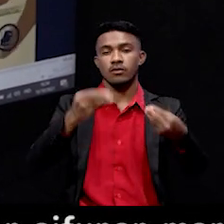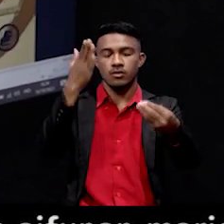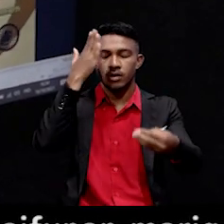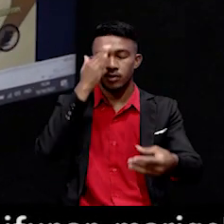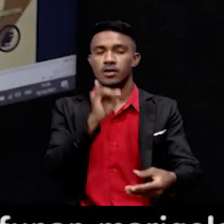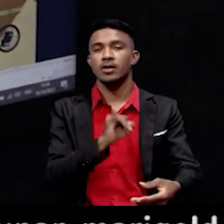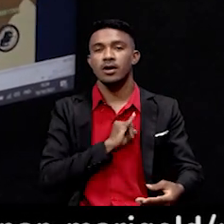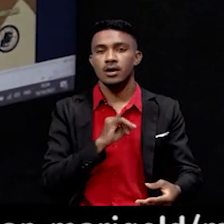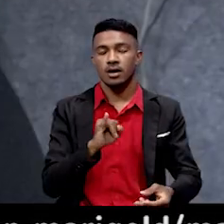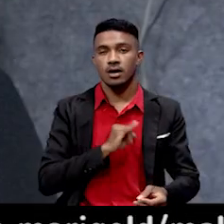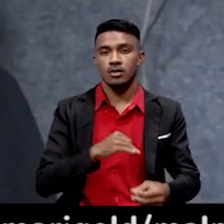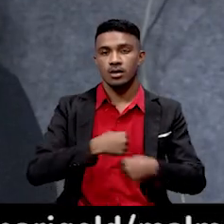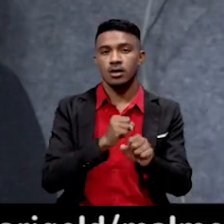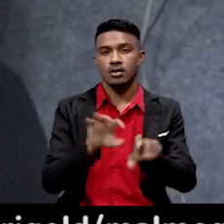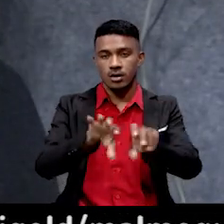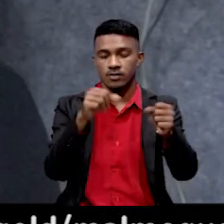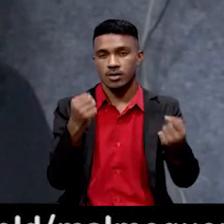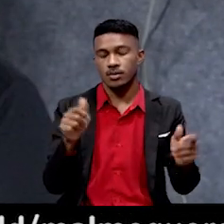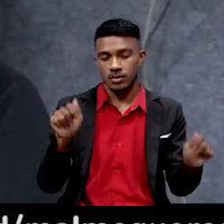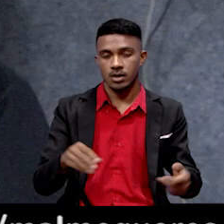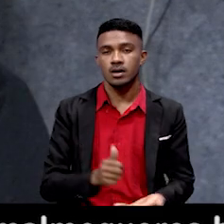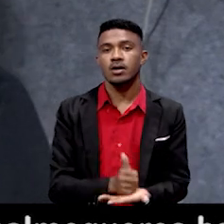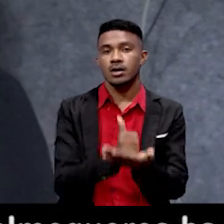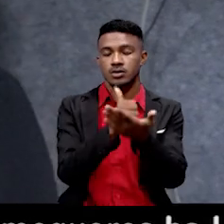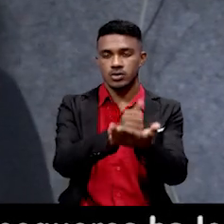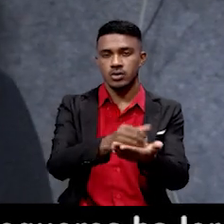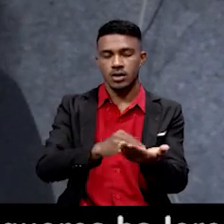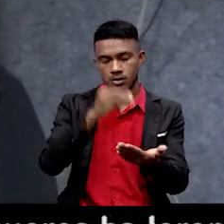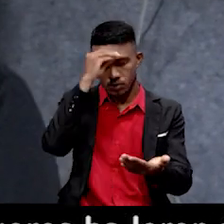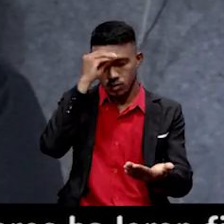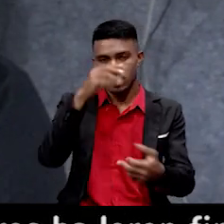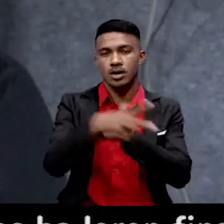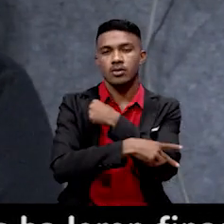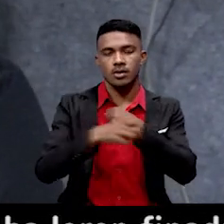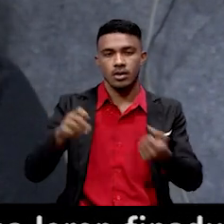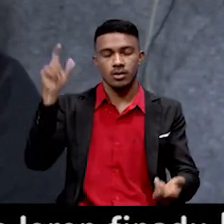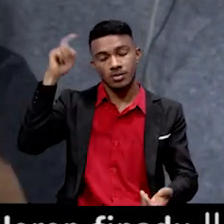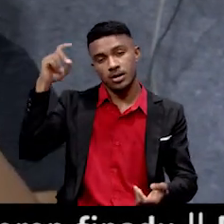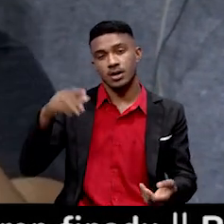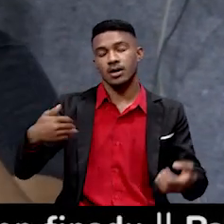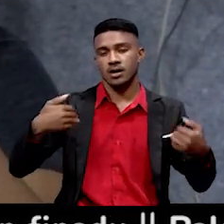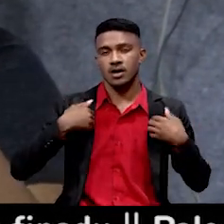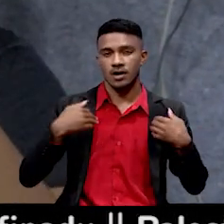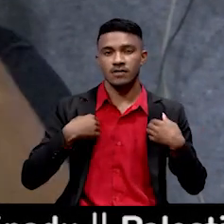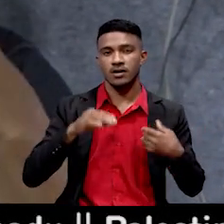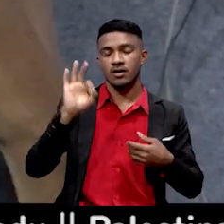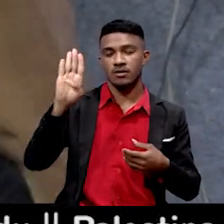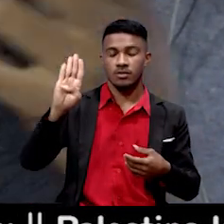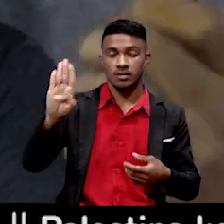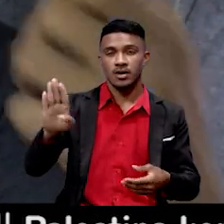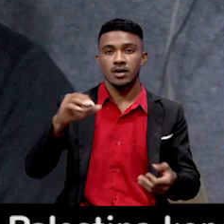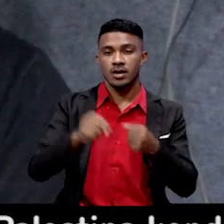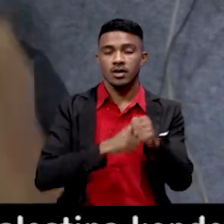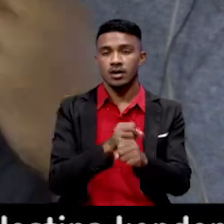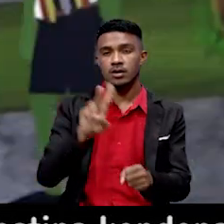aten halu atfali par abu kaya mak par hanuri emang bela nak kalau sebut tamu nato ni tutorial lah ya. ia dun ma be uluk YouTube yang saya 2008 9